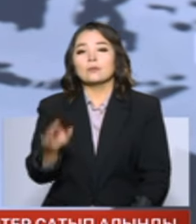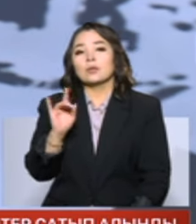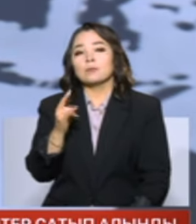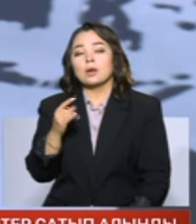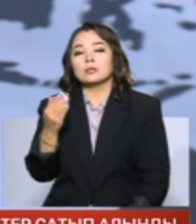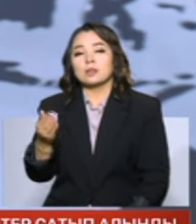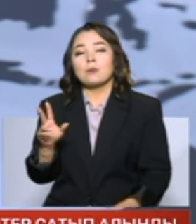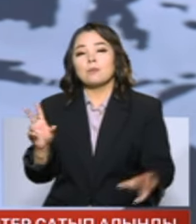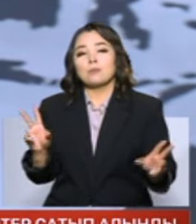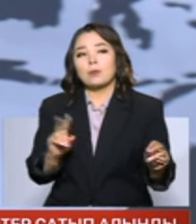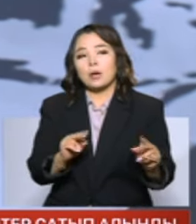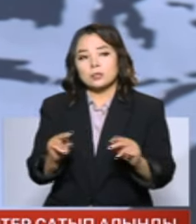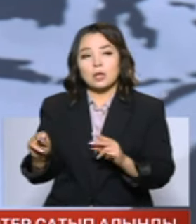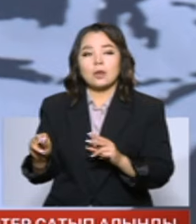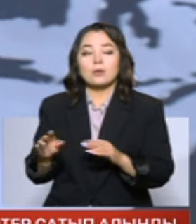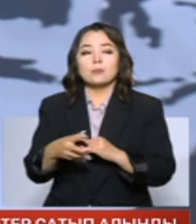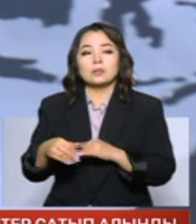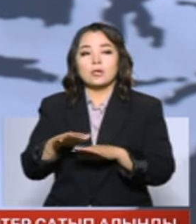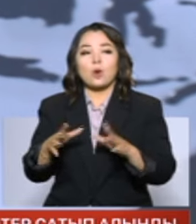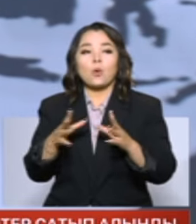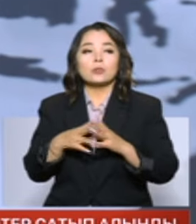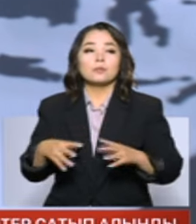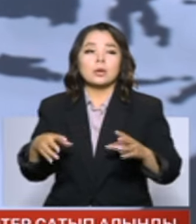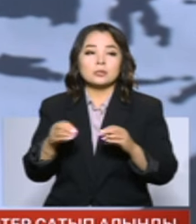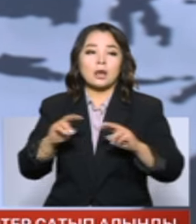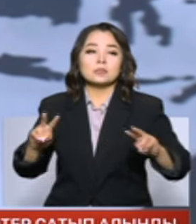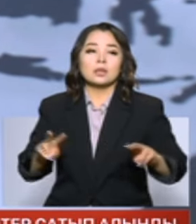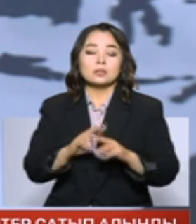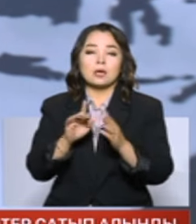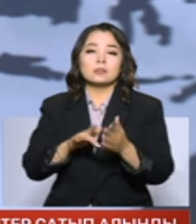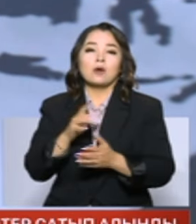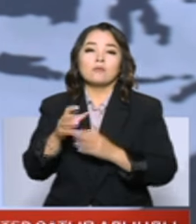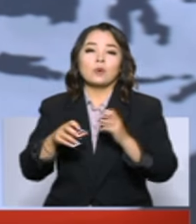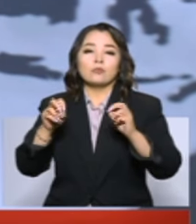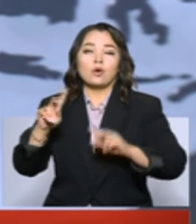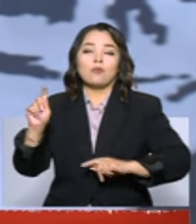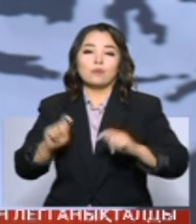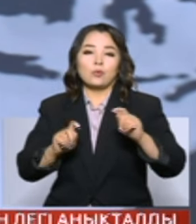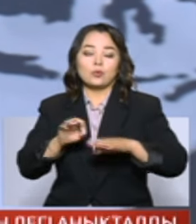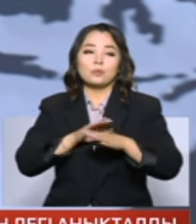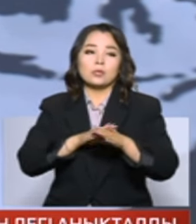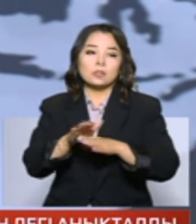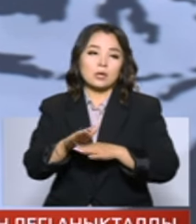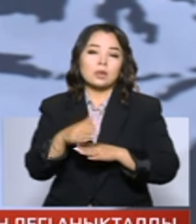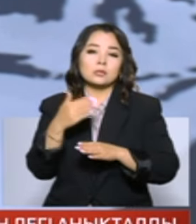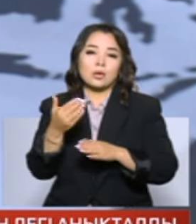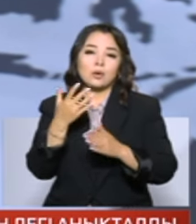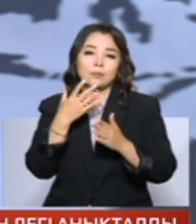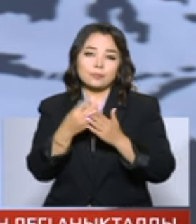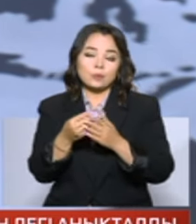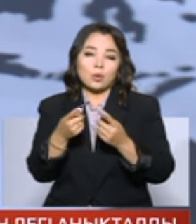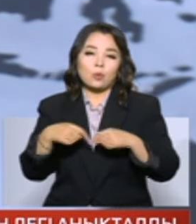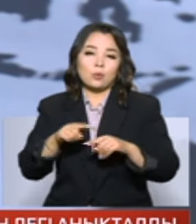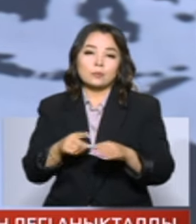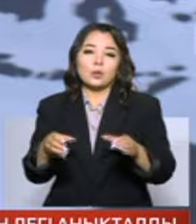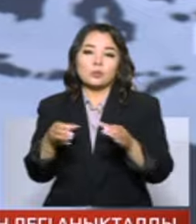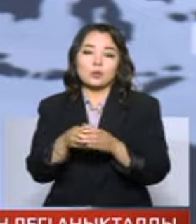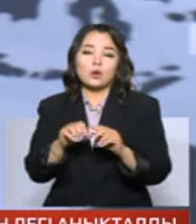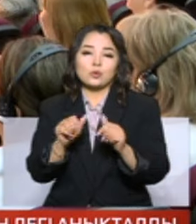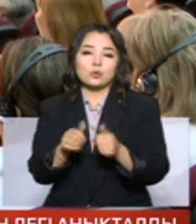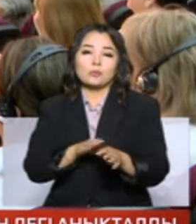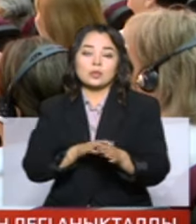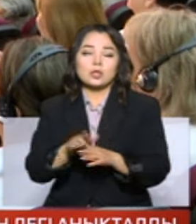Баланың бақытты мекені отбасы. Астанада осындай атаумен халықаралық форум өтті. Аны үй қоғамдық қоры ұйымдастырған